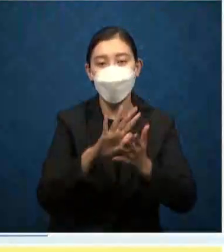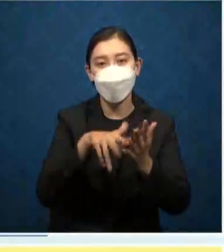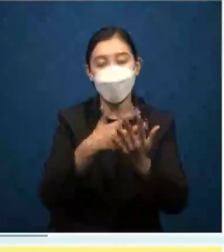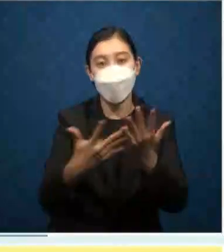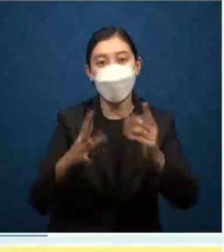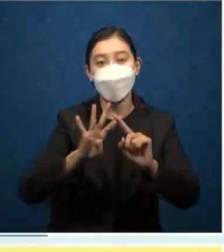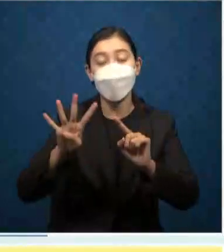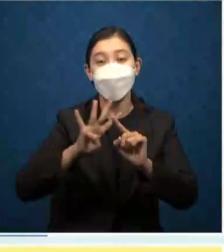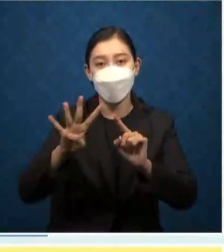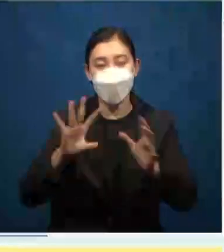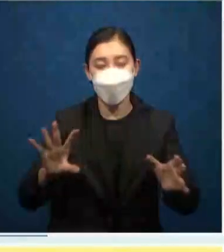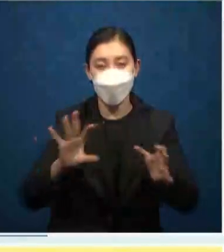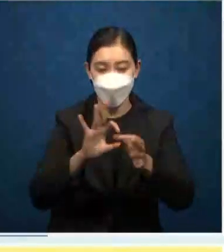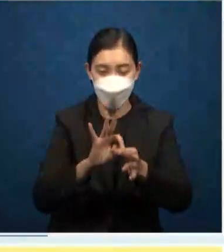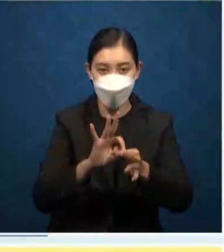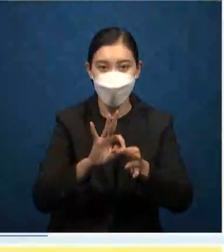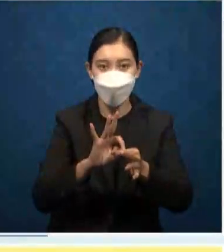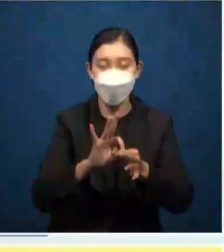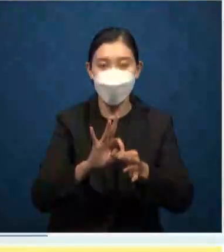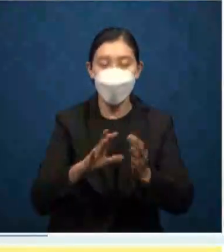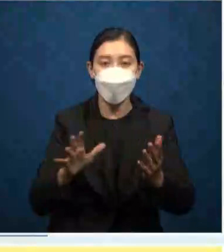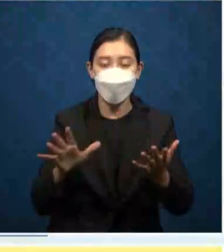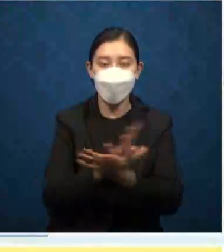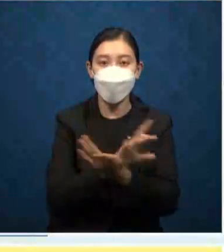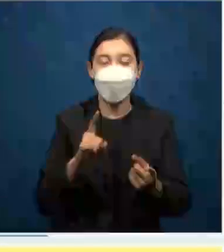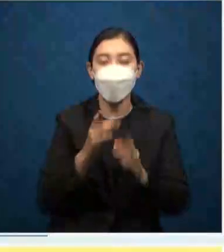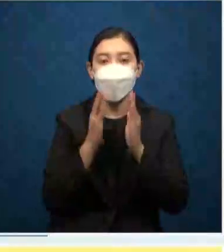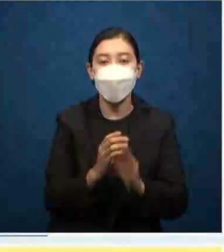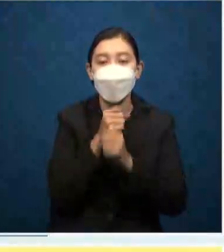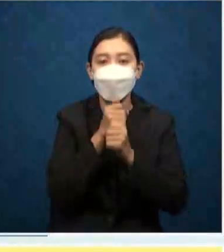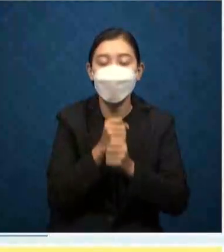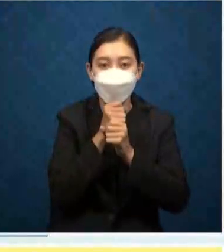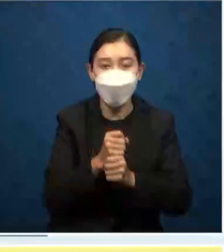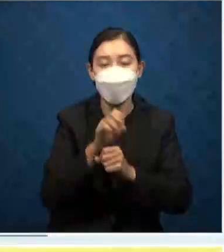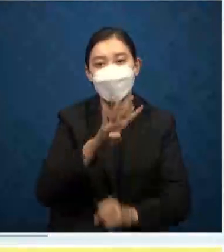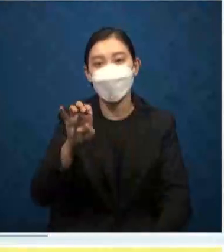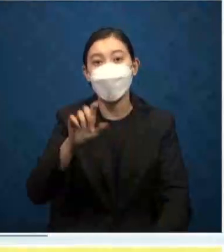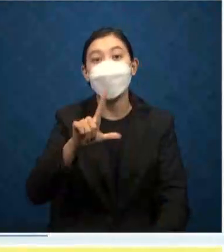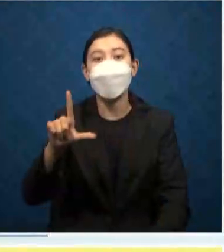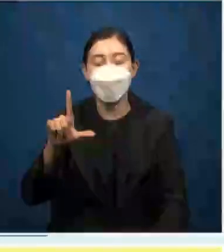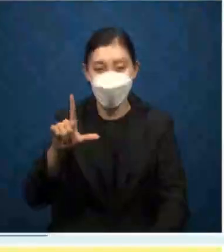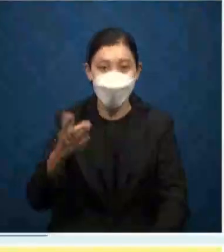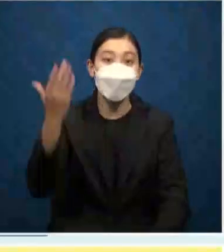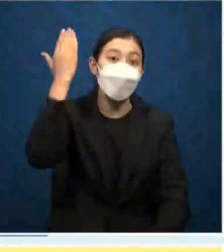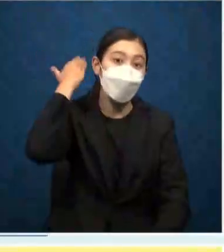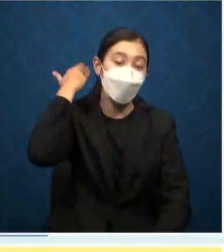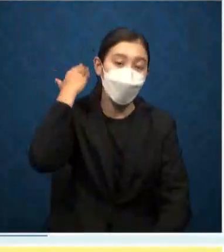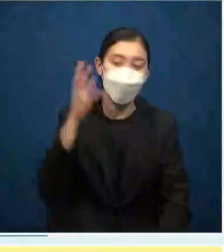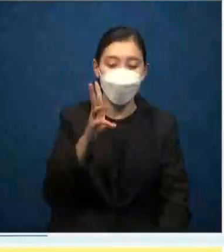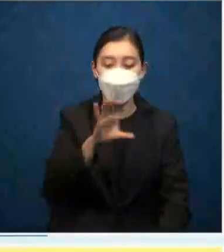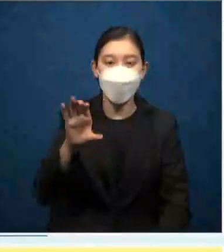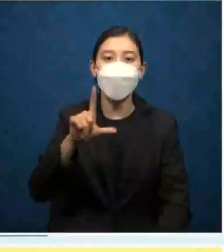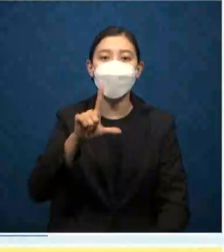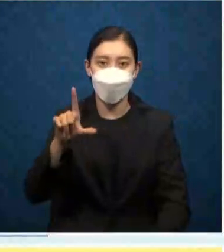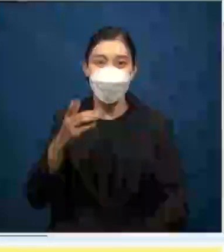าการเตรียมความพร้อมรองรับสังคมสูงวัย400กว่าล้านปีที่แล้ว600กว่าล้านนะครับผมฝากคำถาม2